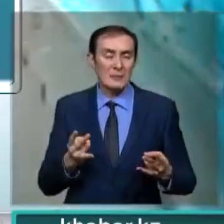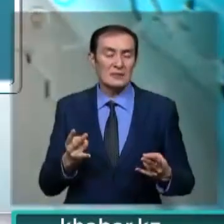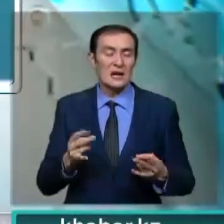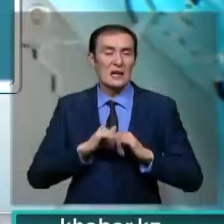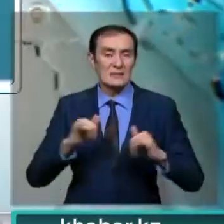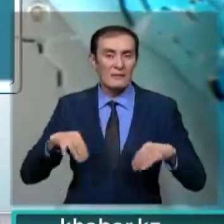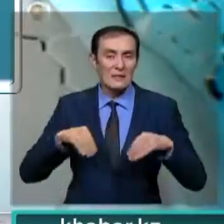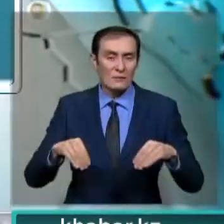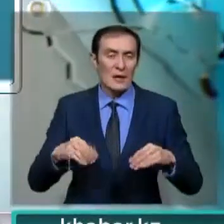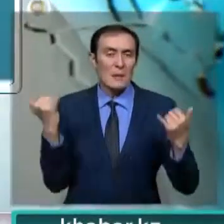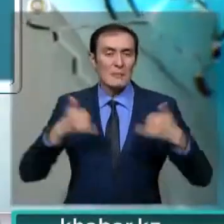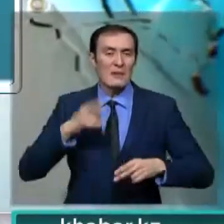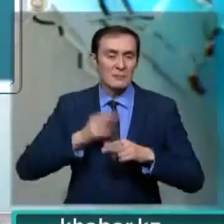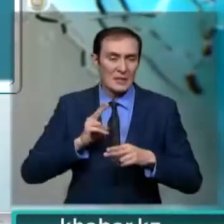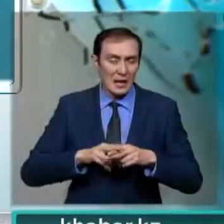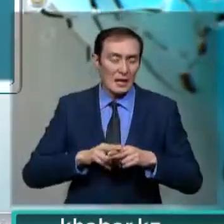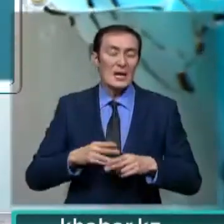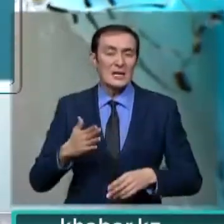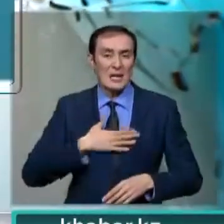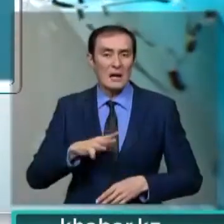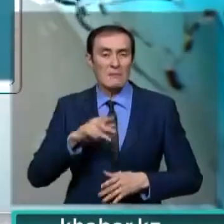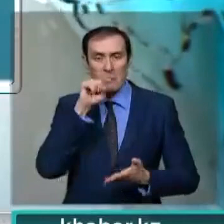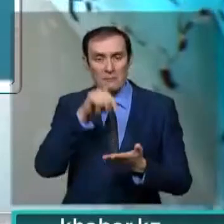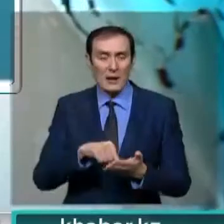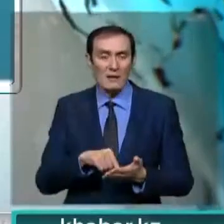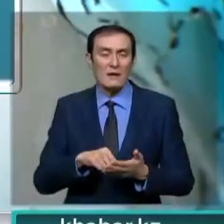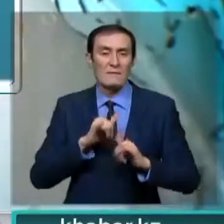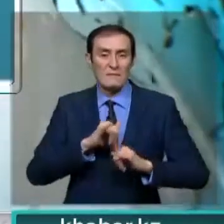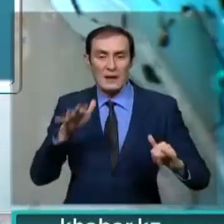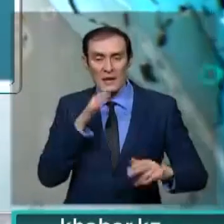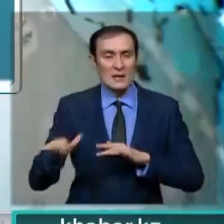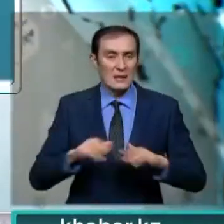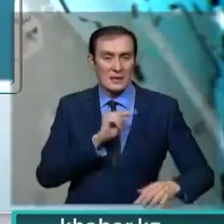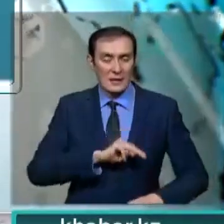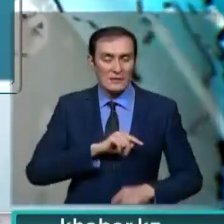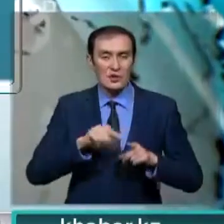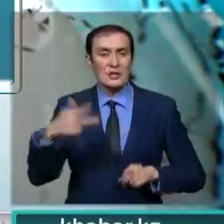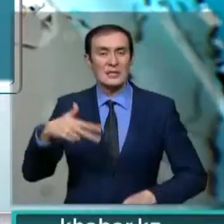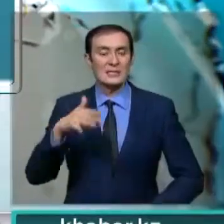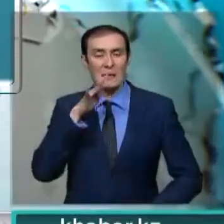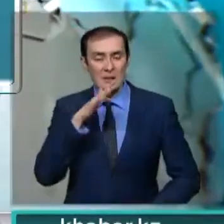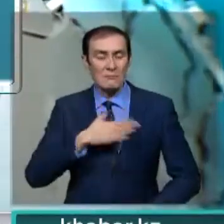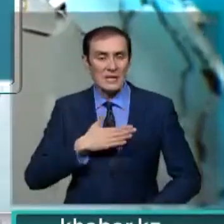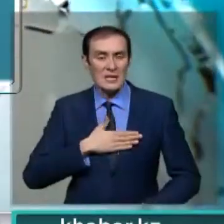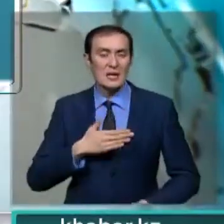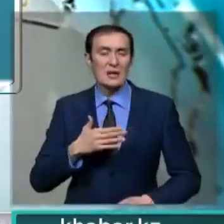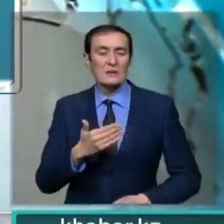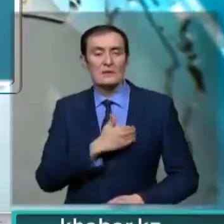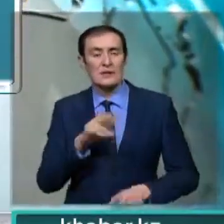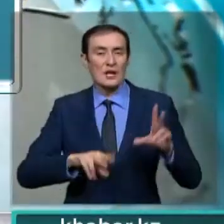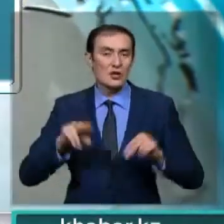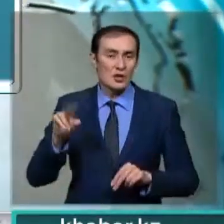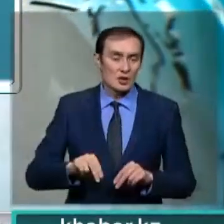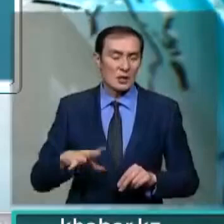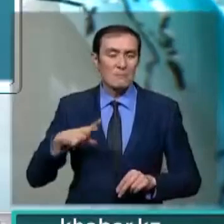плавить металл и варить сталь я оказался в самой гуще этих дел в течение тридцати лет все мои мысли тревоги и надежды